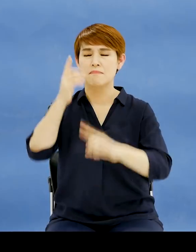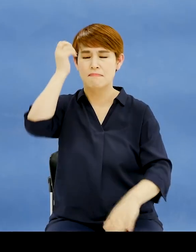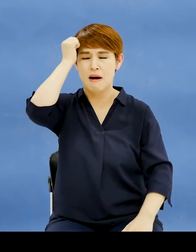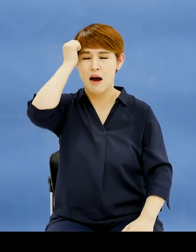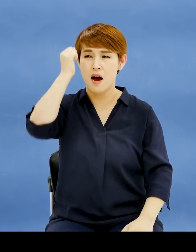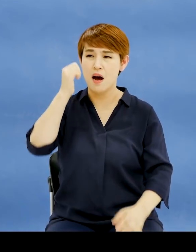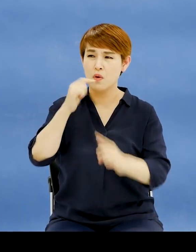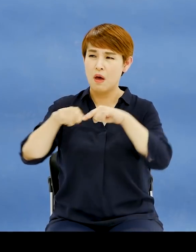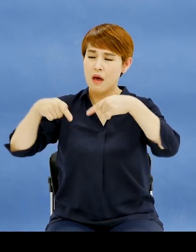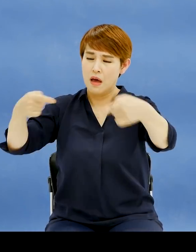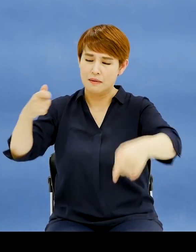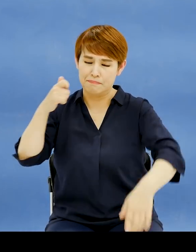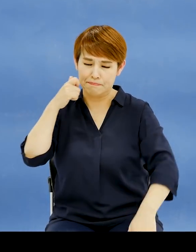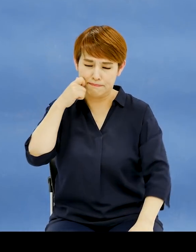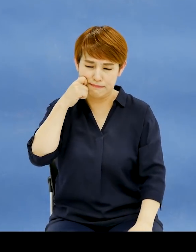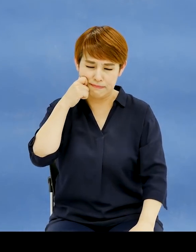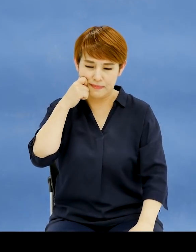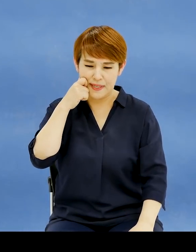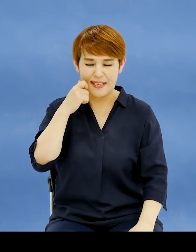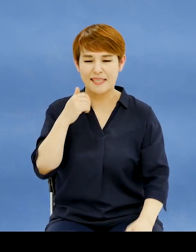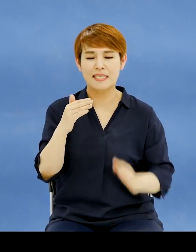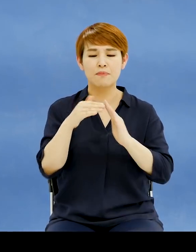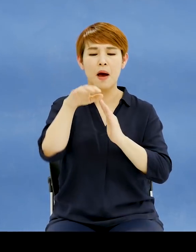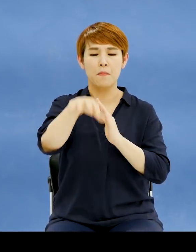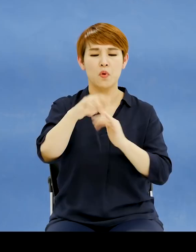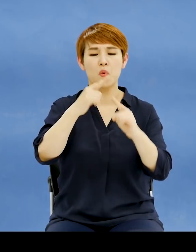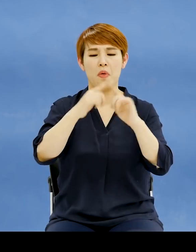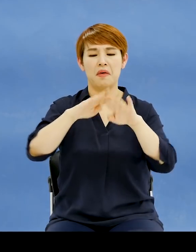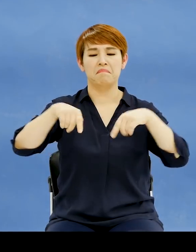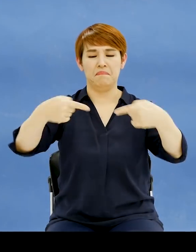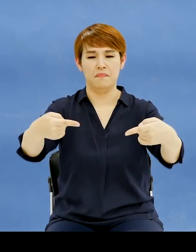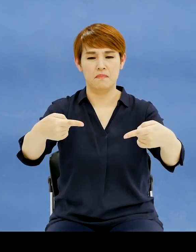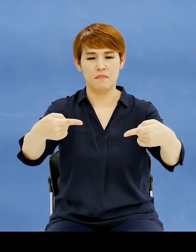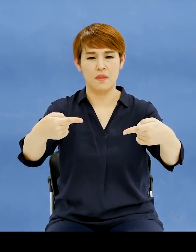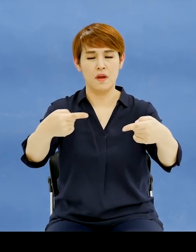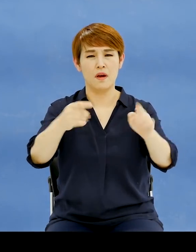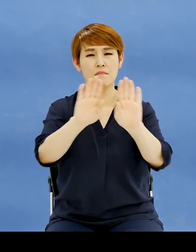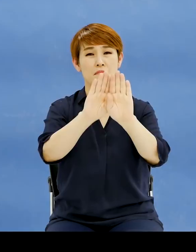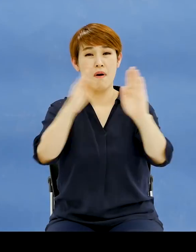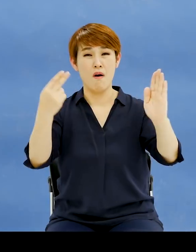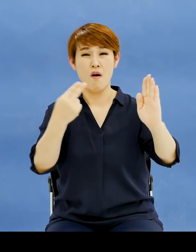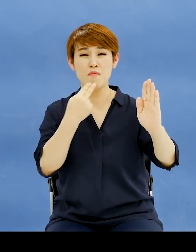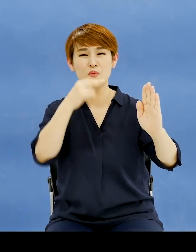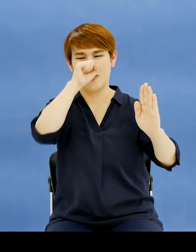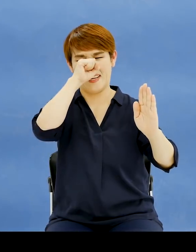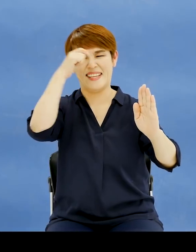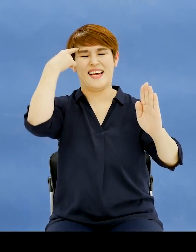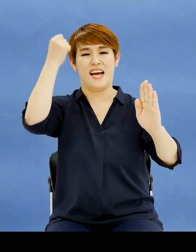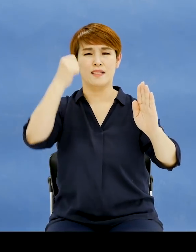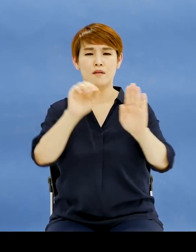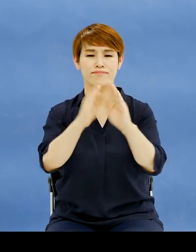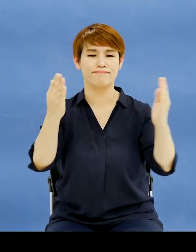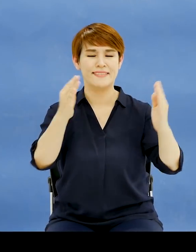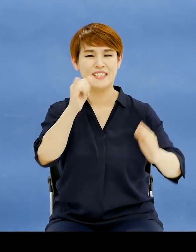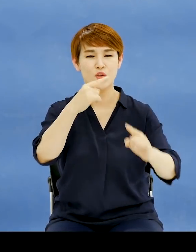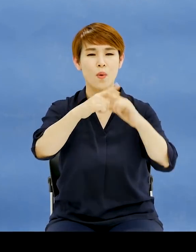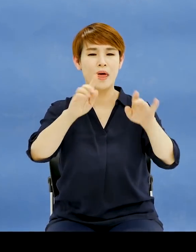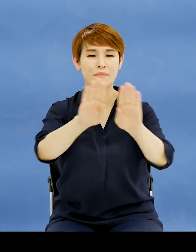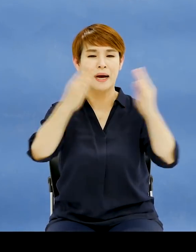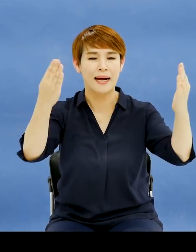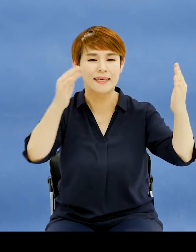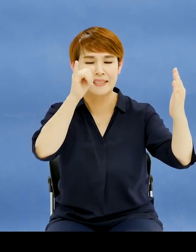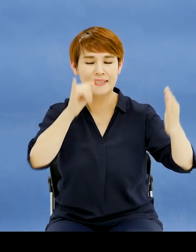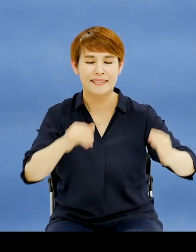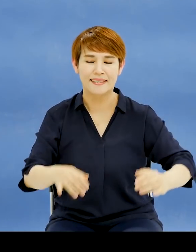그러니까 교회를 못 가겠는 거예요. 그래서 집 앞에 상가 교회를 갔어요. 네네. 근데 문이 안 열렸었으면 하는 마음으로 갔는데 문이 열려